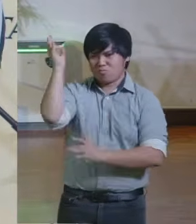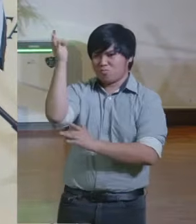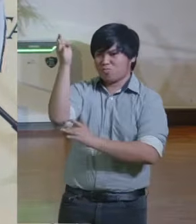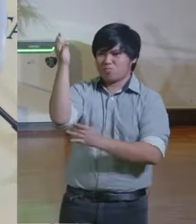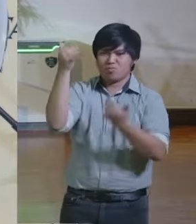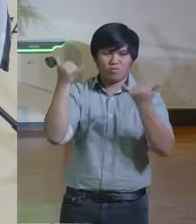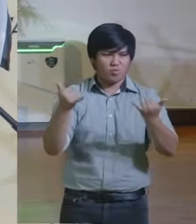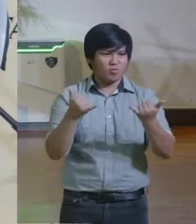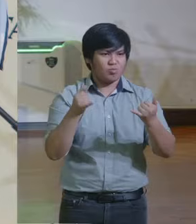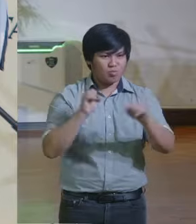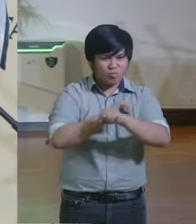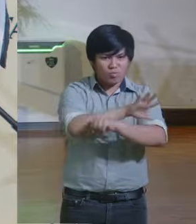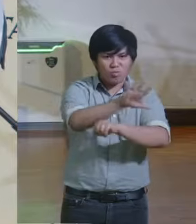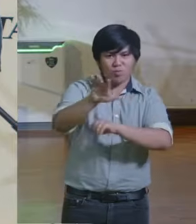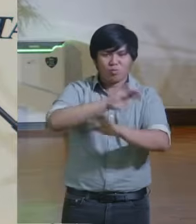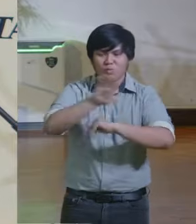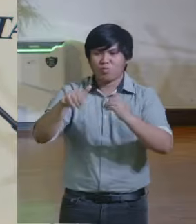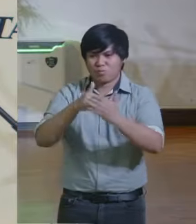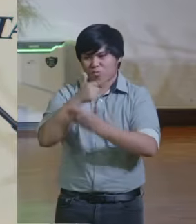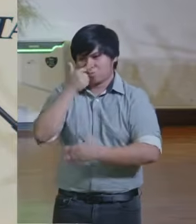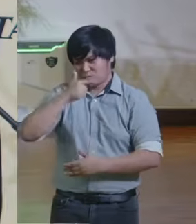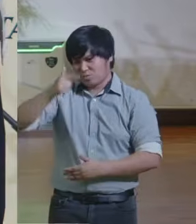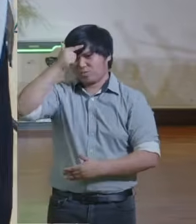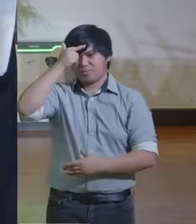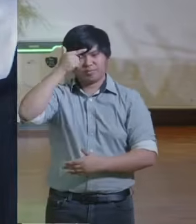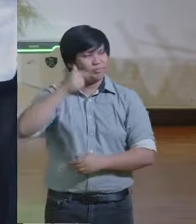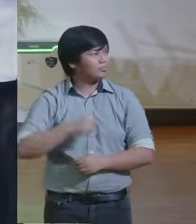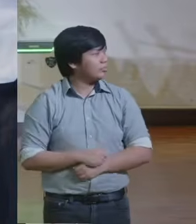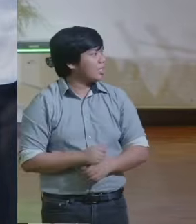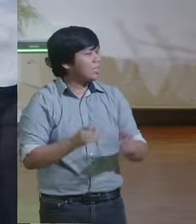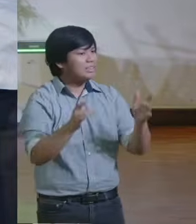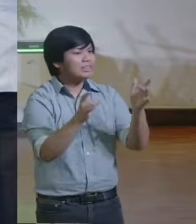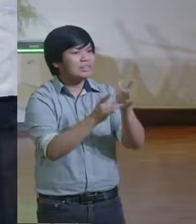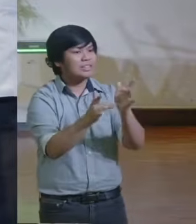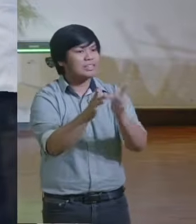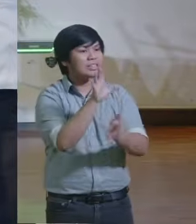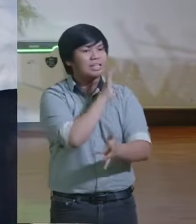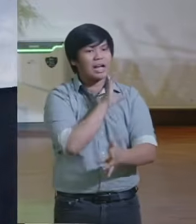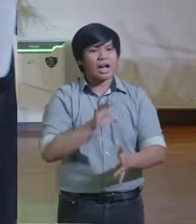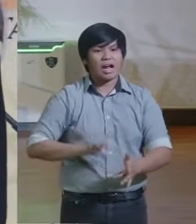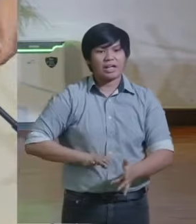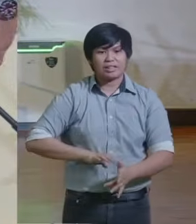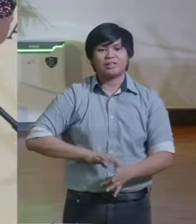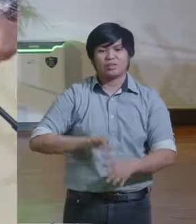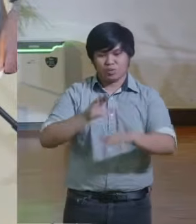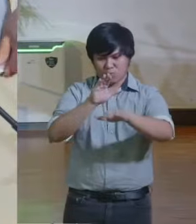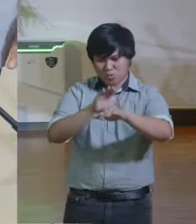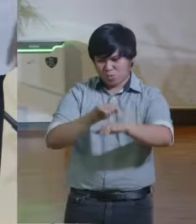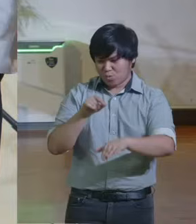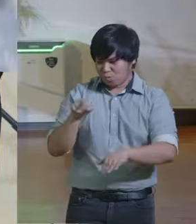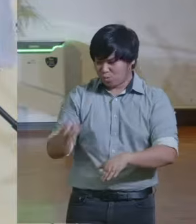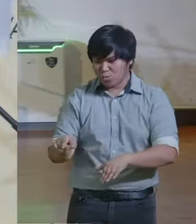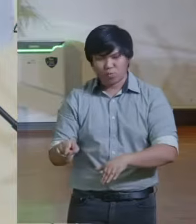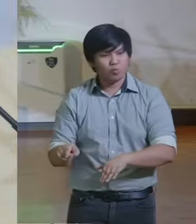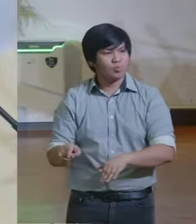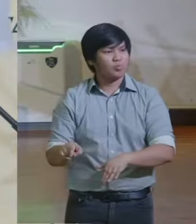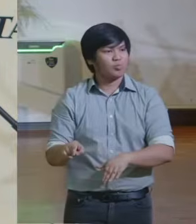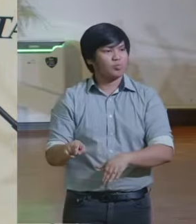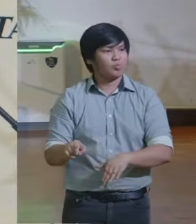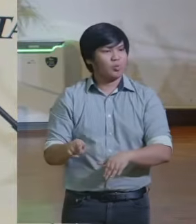Gentiles." Siya ay tinawag mismo ni Kristo Jesus. Isang mamamatay tao,